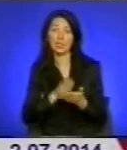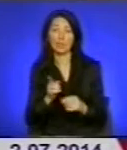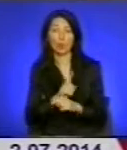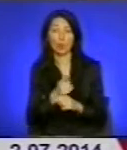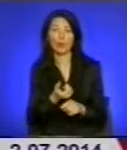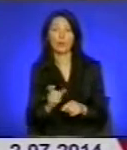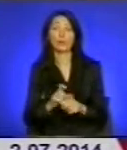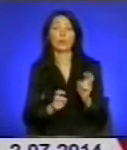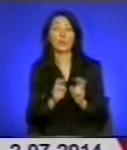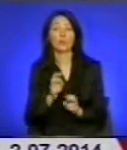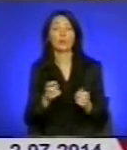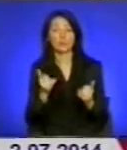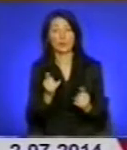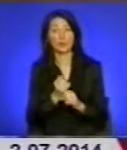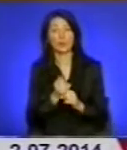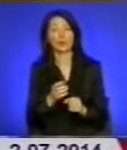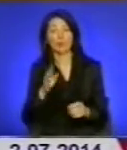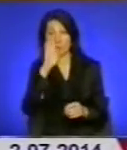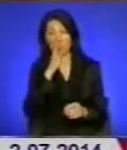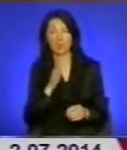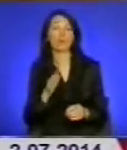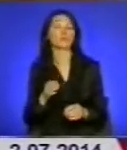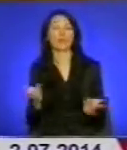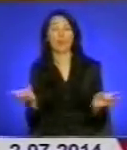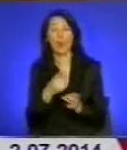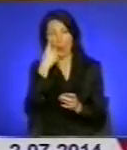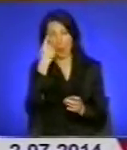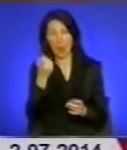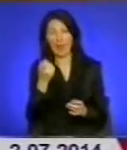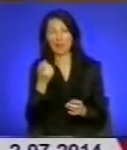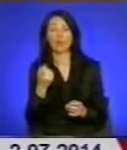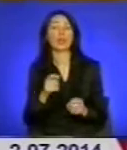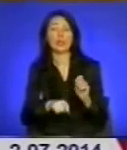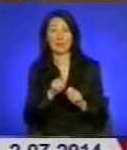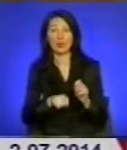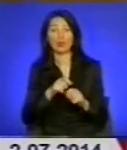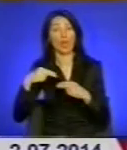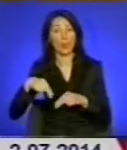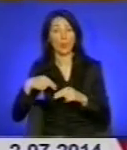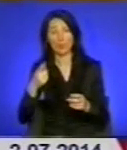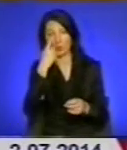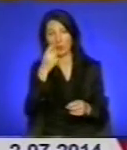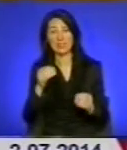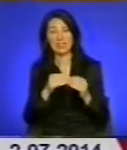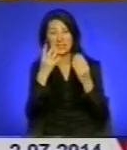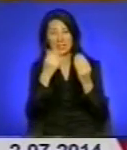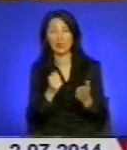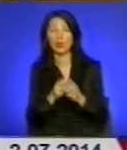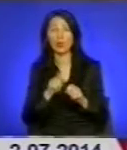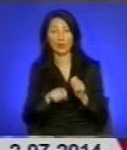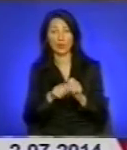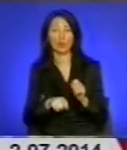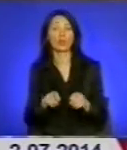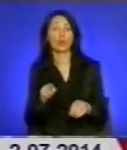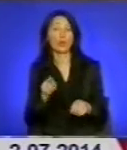ведуться в тіні інспектори праці повинні попереджувати роботодавця за 10 днів до перевірки тому контрольна ефективний стан легалізації